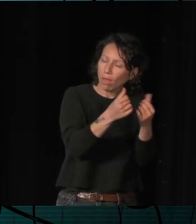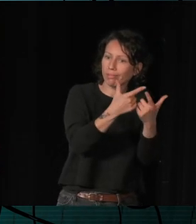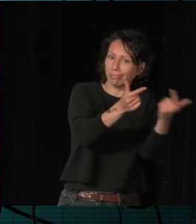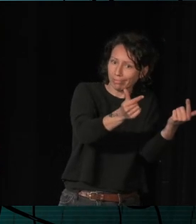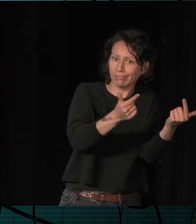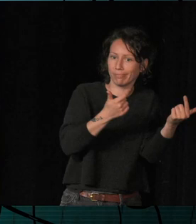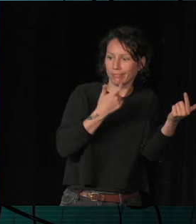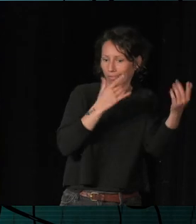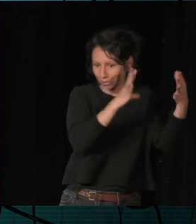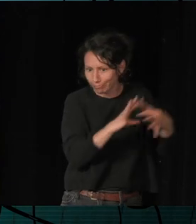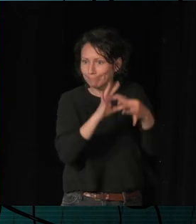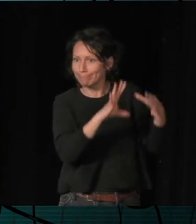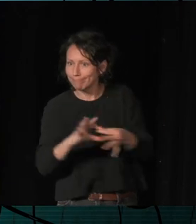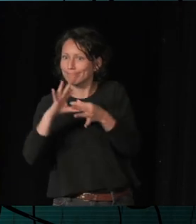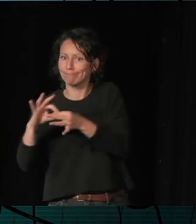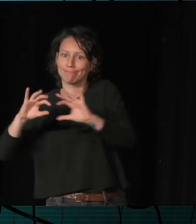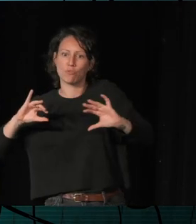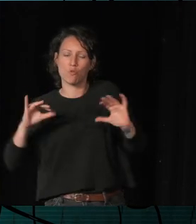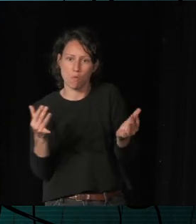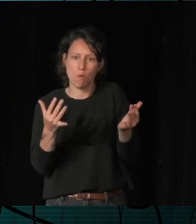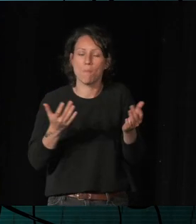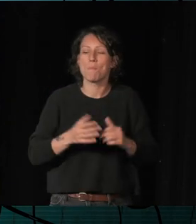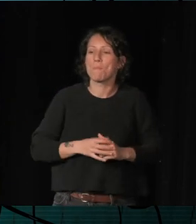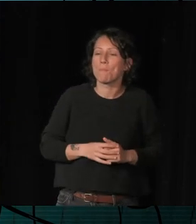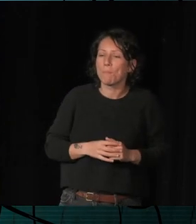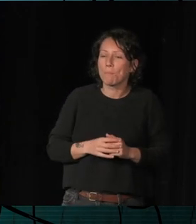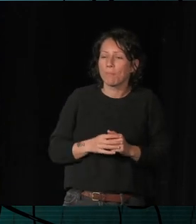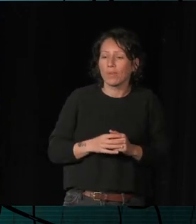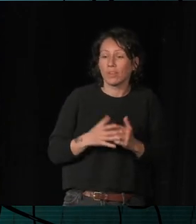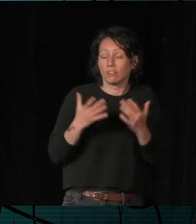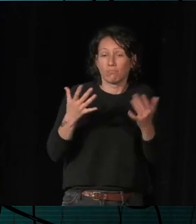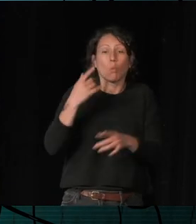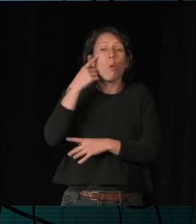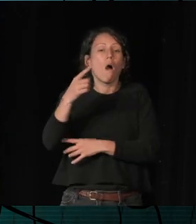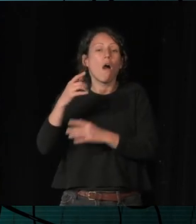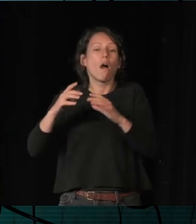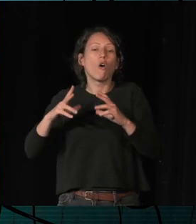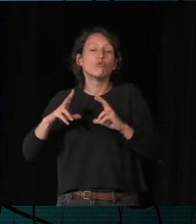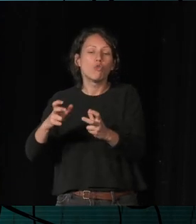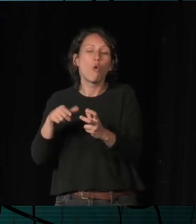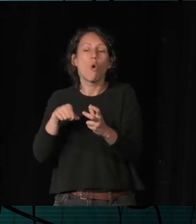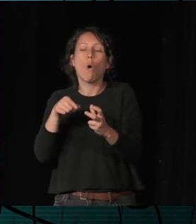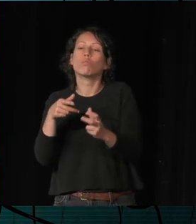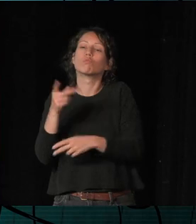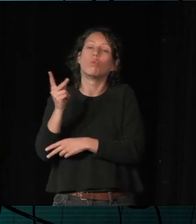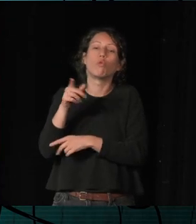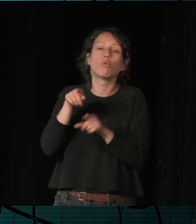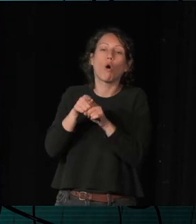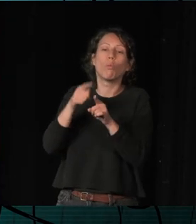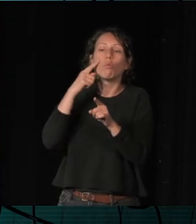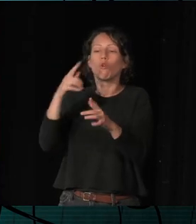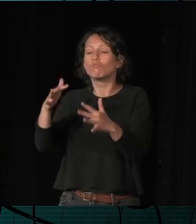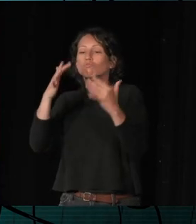thèmes évoqués dans les jeux, à rebours en gros de l'idée largement répandue selon laquelle le jeu vidéo serait d'abord une bulle de